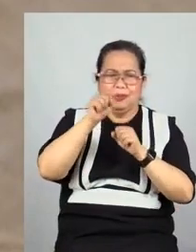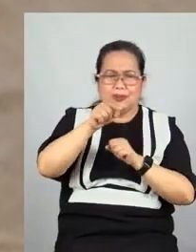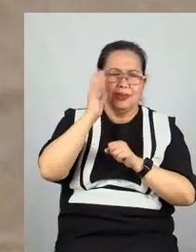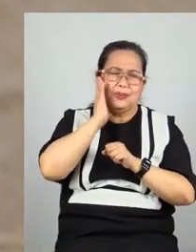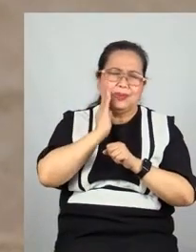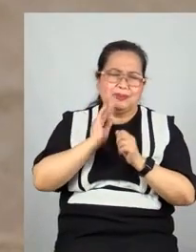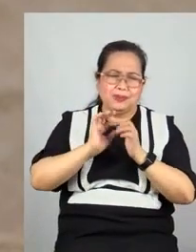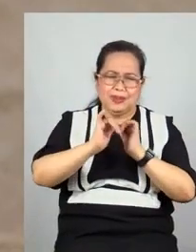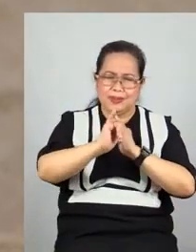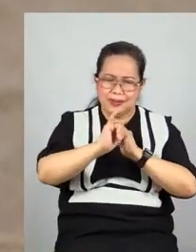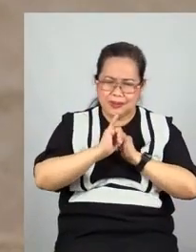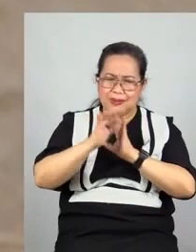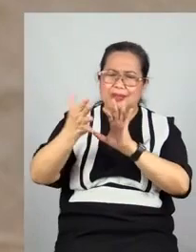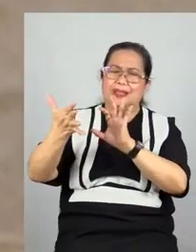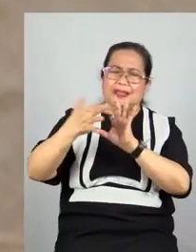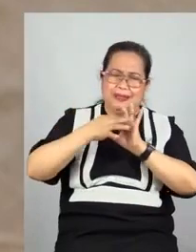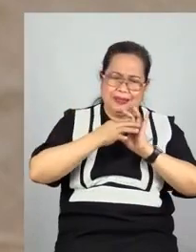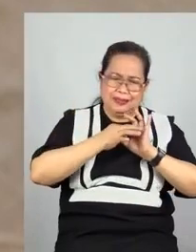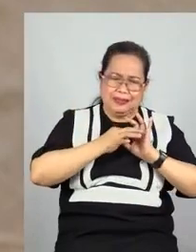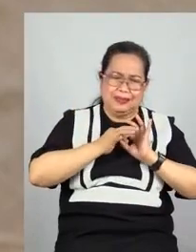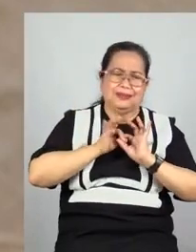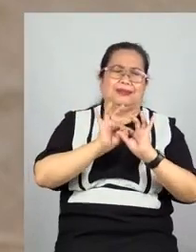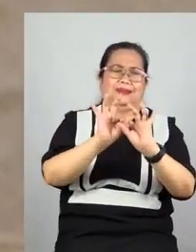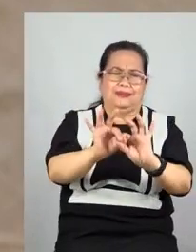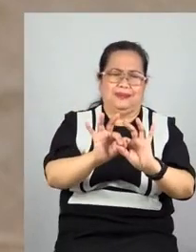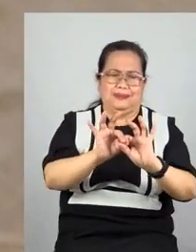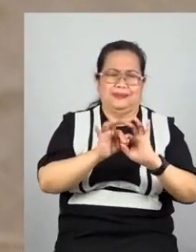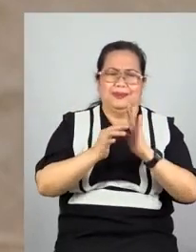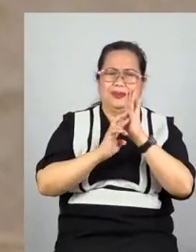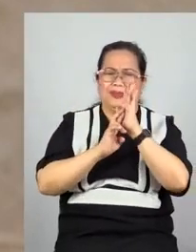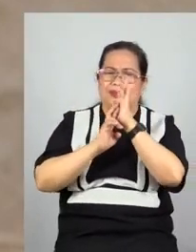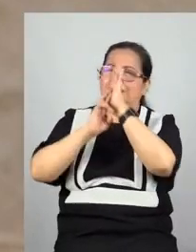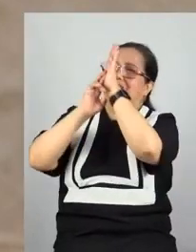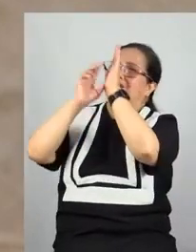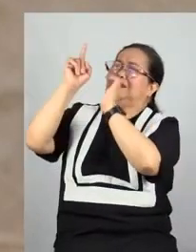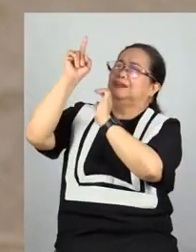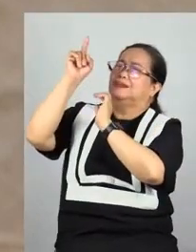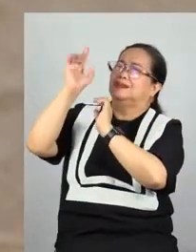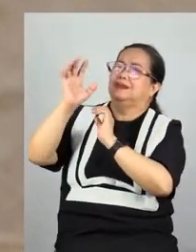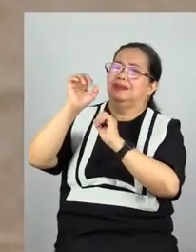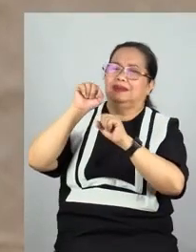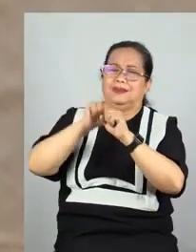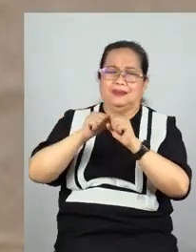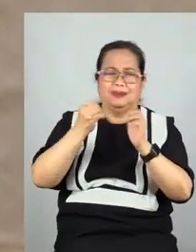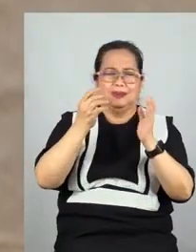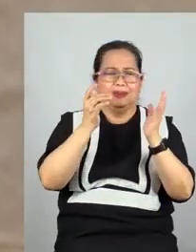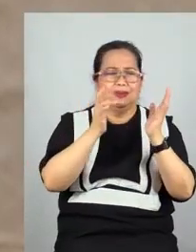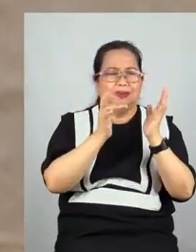at upang kami ay i-represent nyo, Panginoon, sa krus,